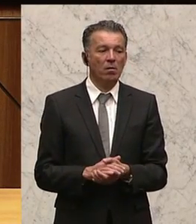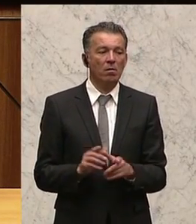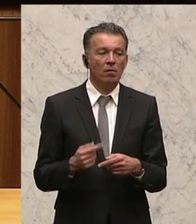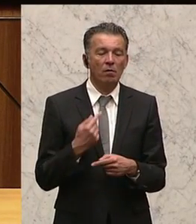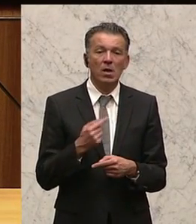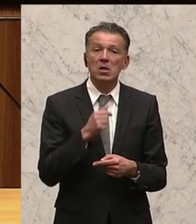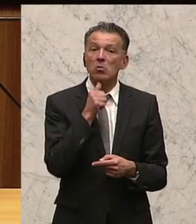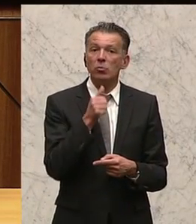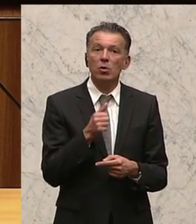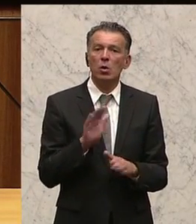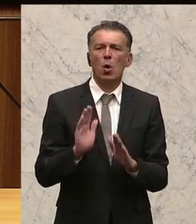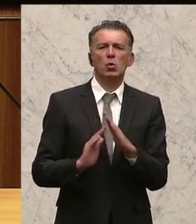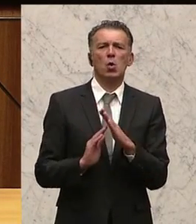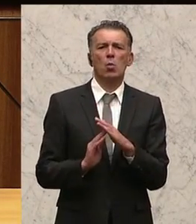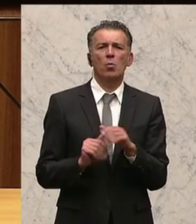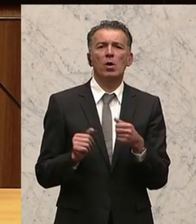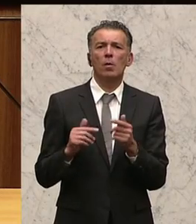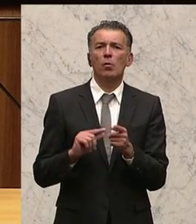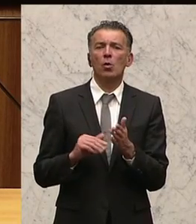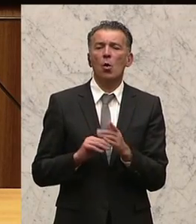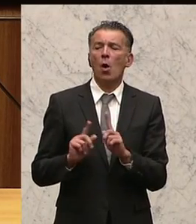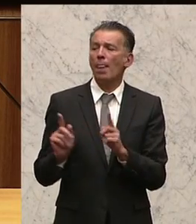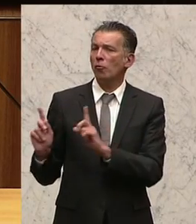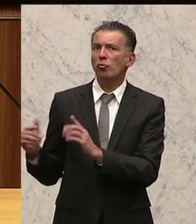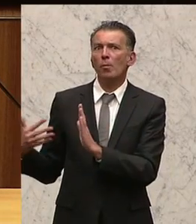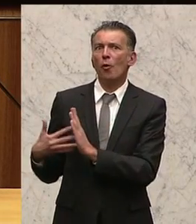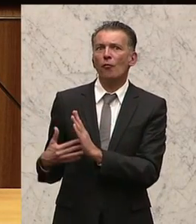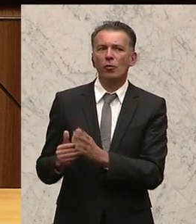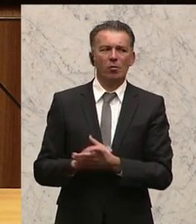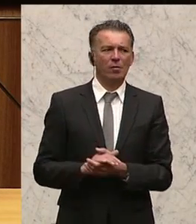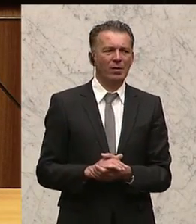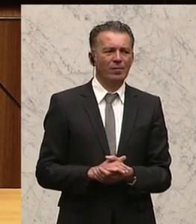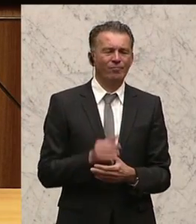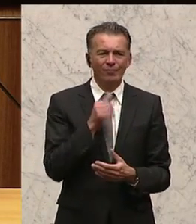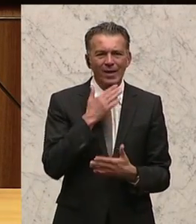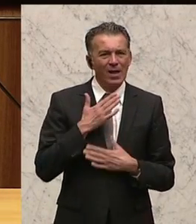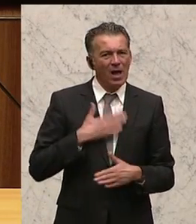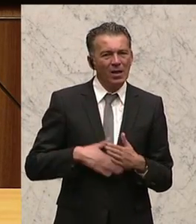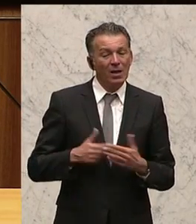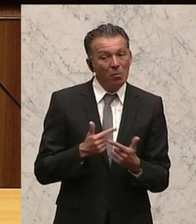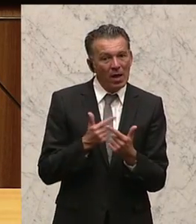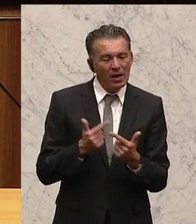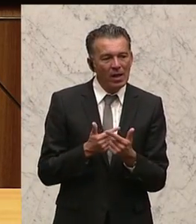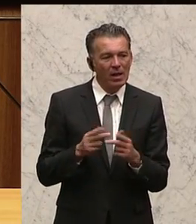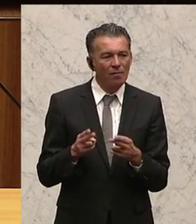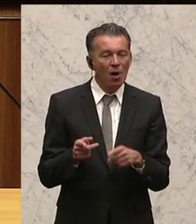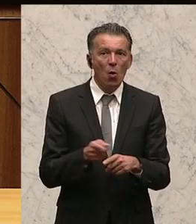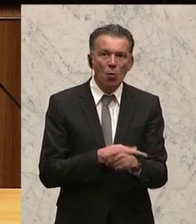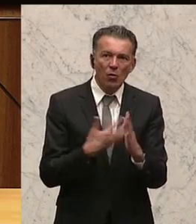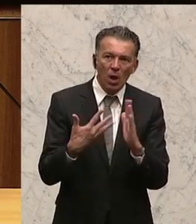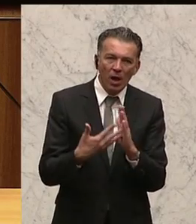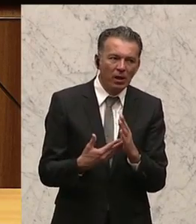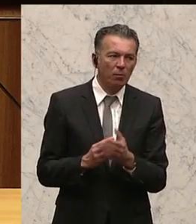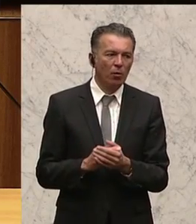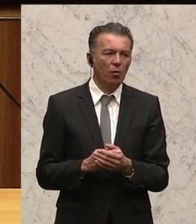halt es gibt noch jemanden der prüft und vor allem sachmittel unangenehm dem zu erklären dann quasi warum so lange geprüft wird